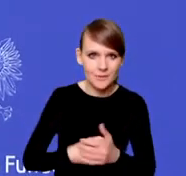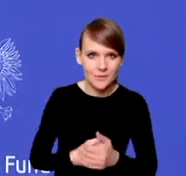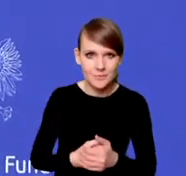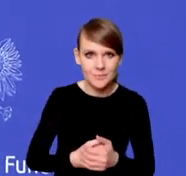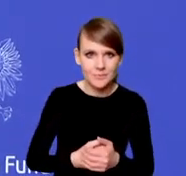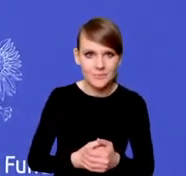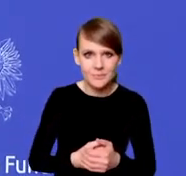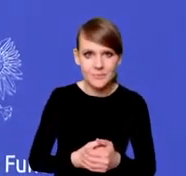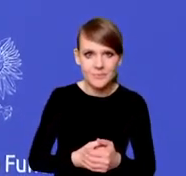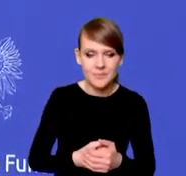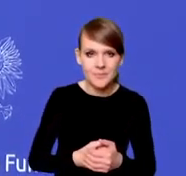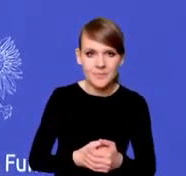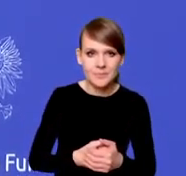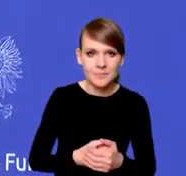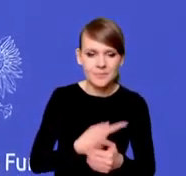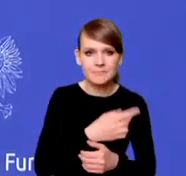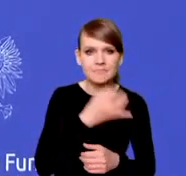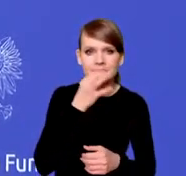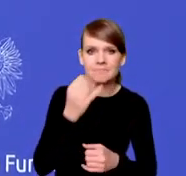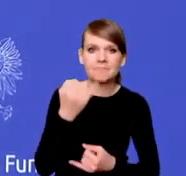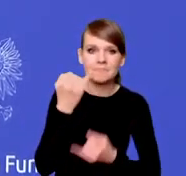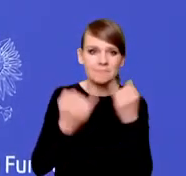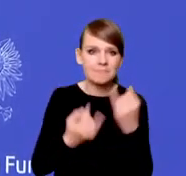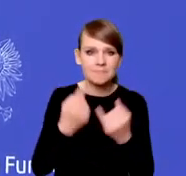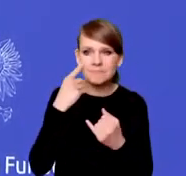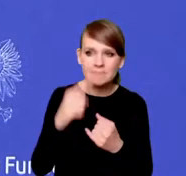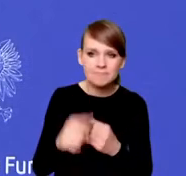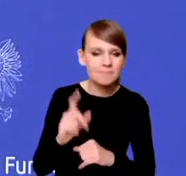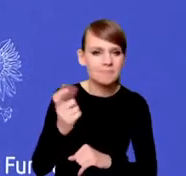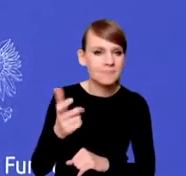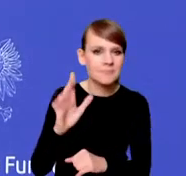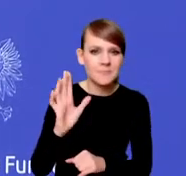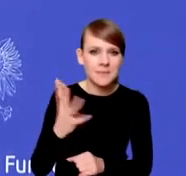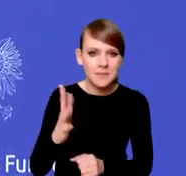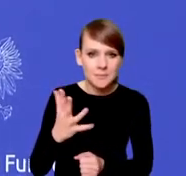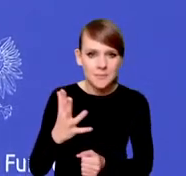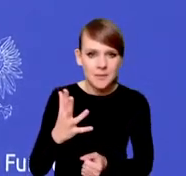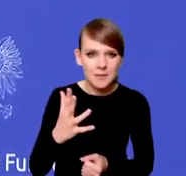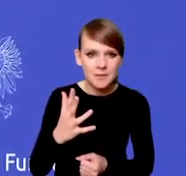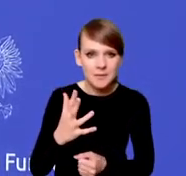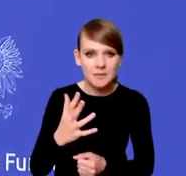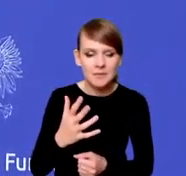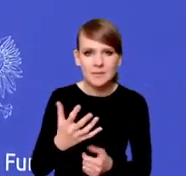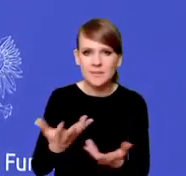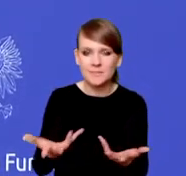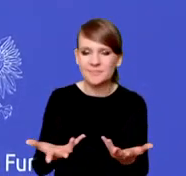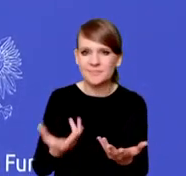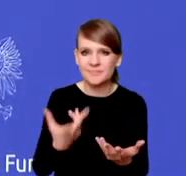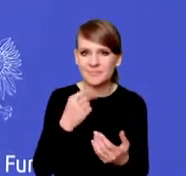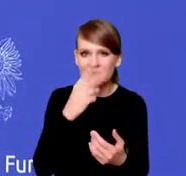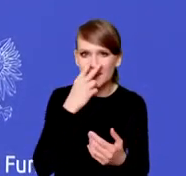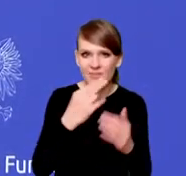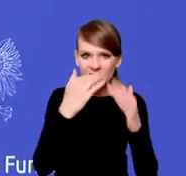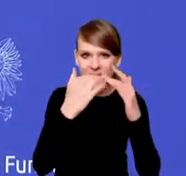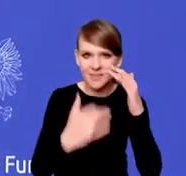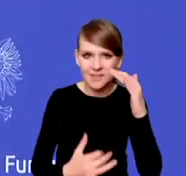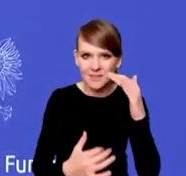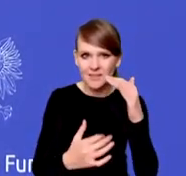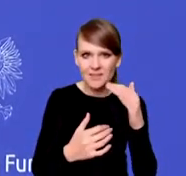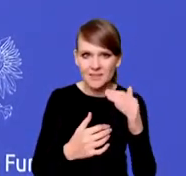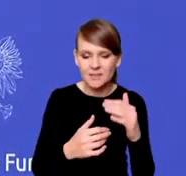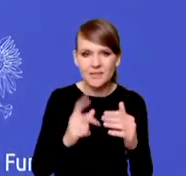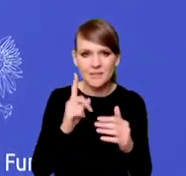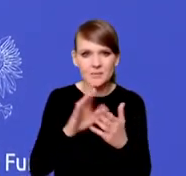wykrycia nieprawidłowości, Niestety nie widzę tutaj całości. Jeden